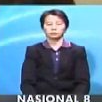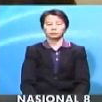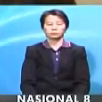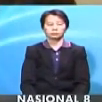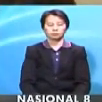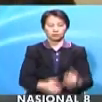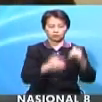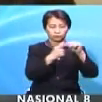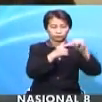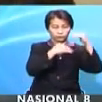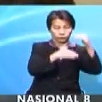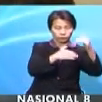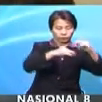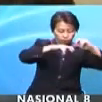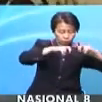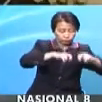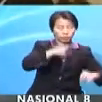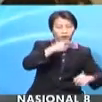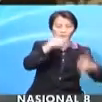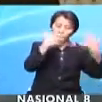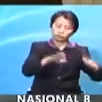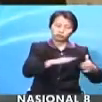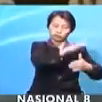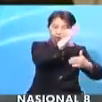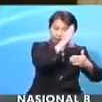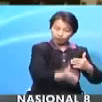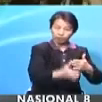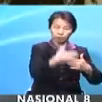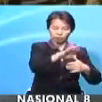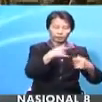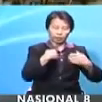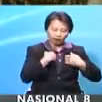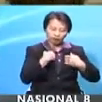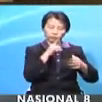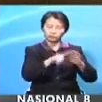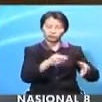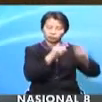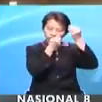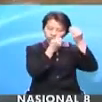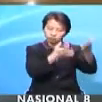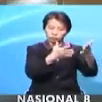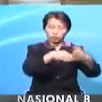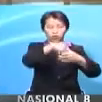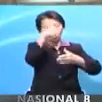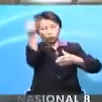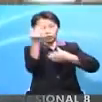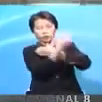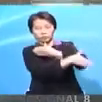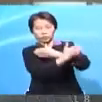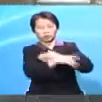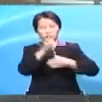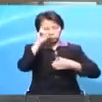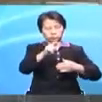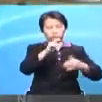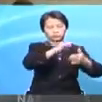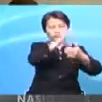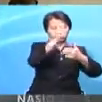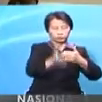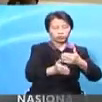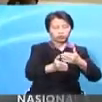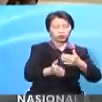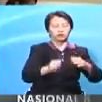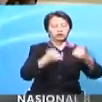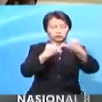fase pertama siasatan menurutnya telah tamat bagaimanapun terdapat beberapa maklumat berkaitan luar negara yang masih perlu diselesaikan